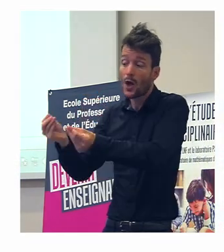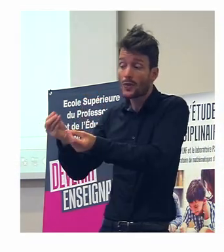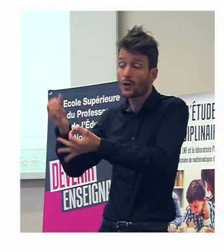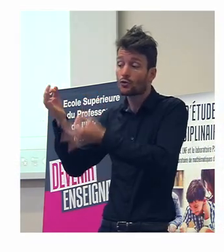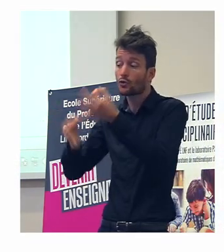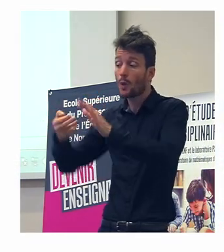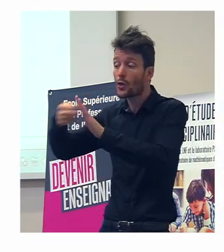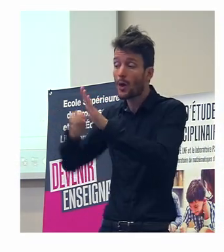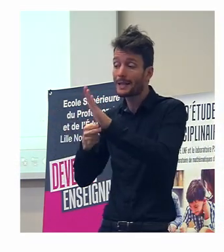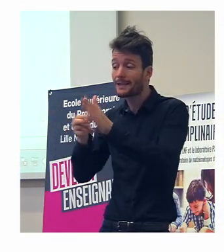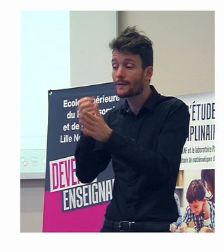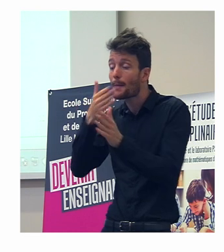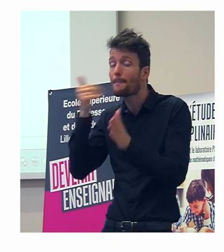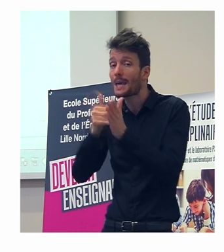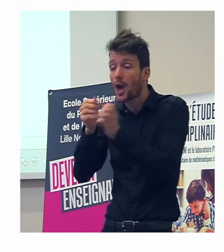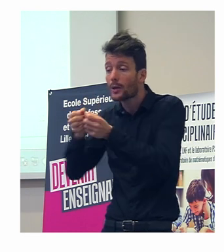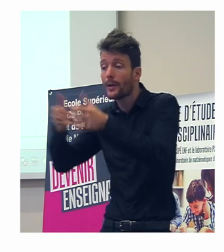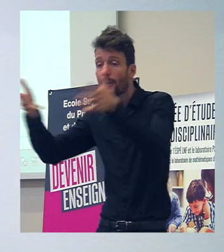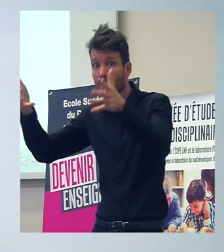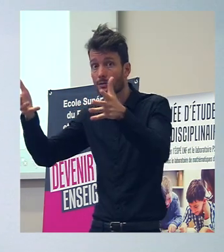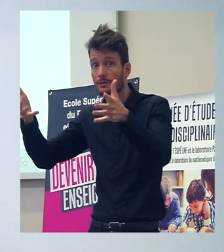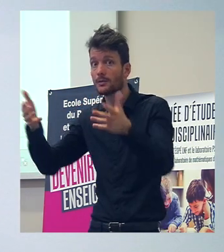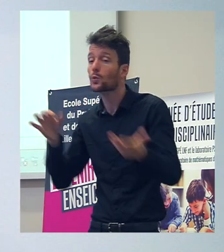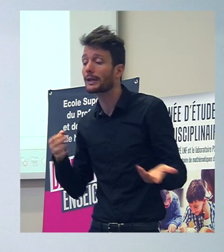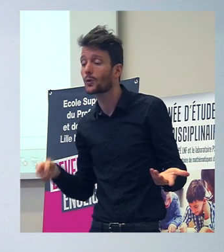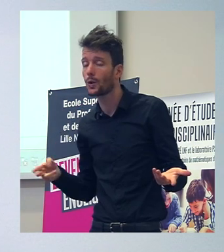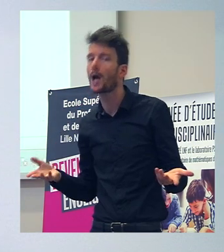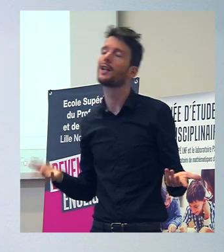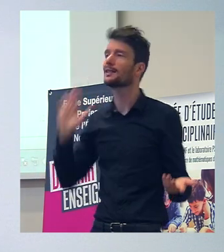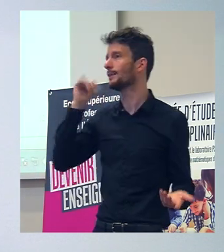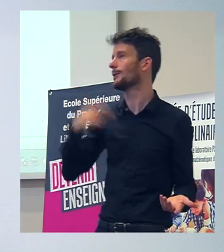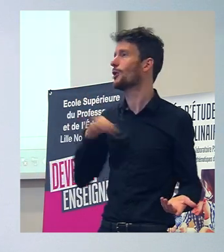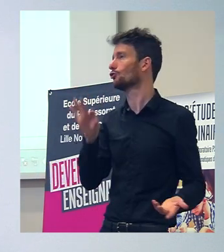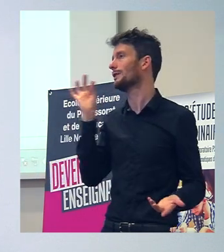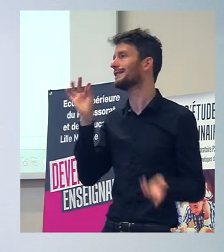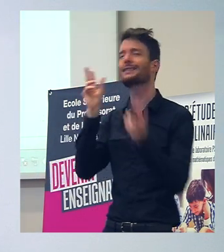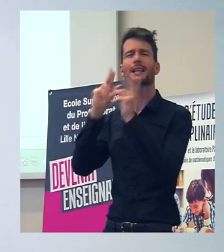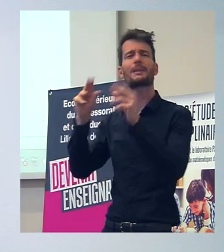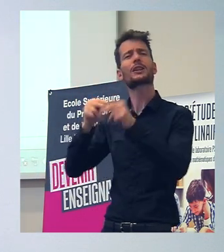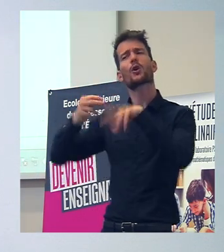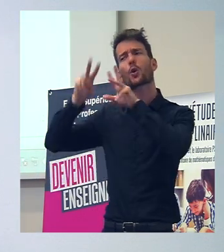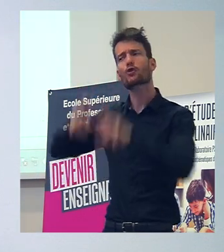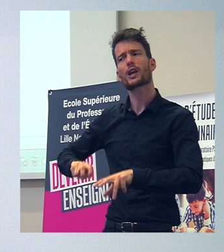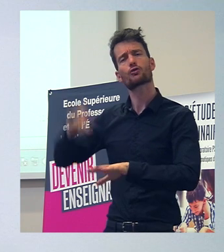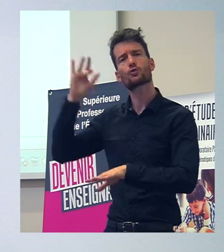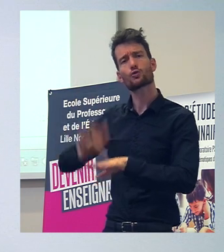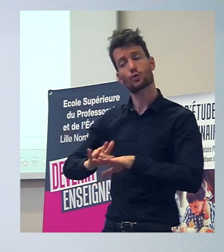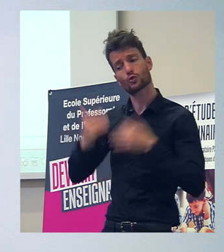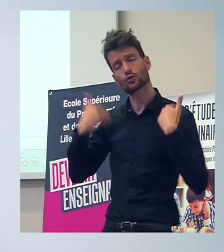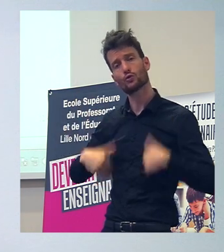jugement normatif. Et donc, j'avais choisi de vous parler d'une grosse recherche que